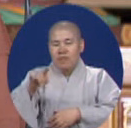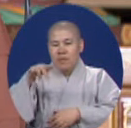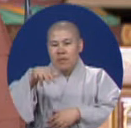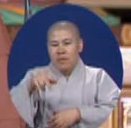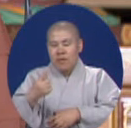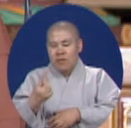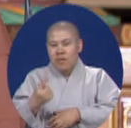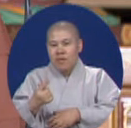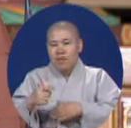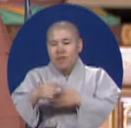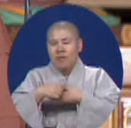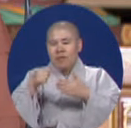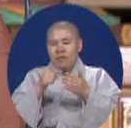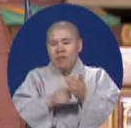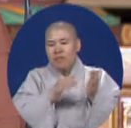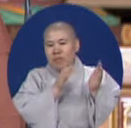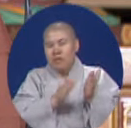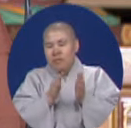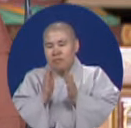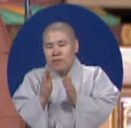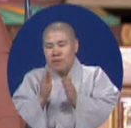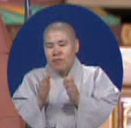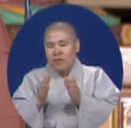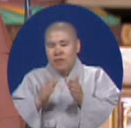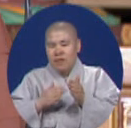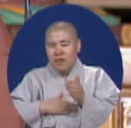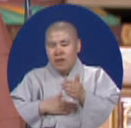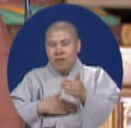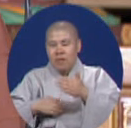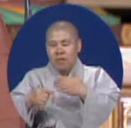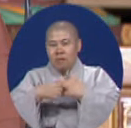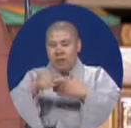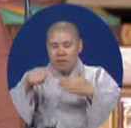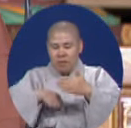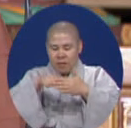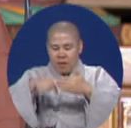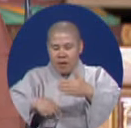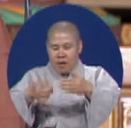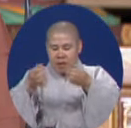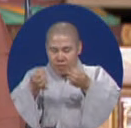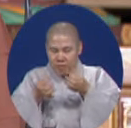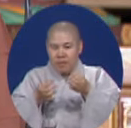거둘 섭자 마음 심자지. 내조 안으로 봐라 이게 이 마음이 뭐냐.